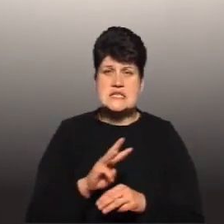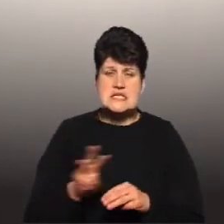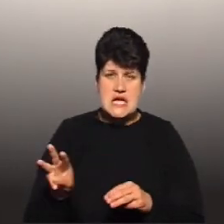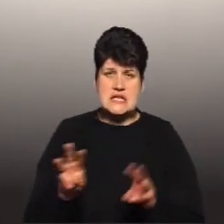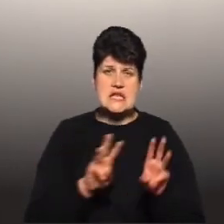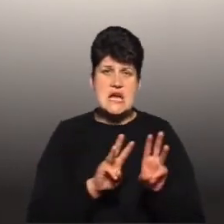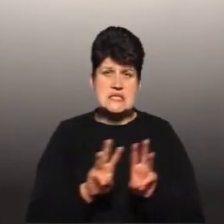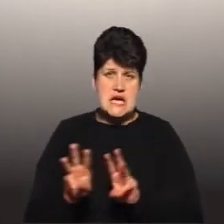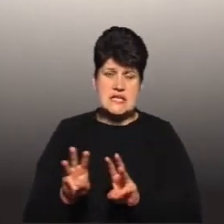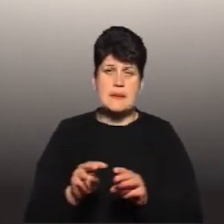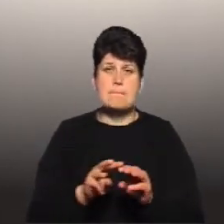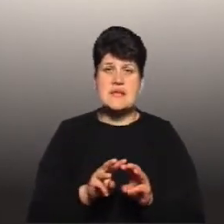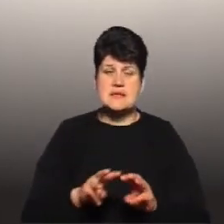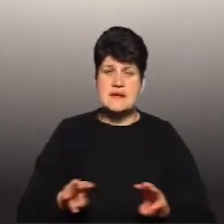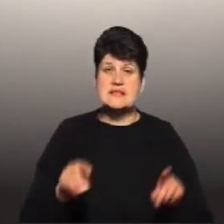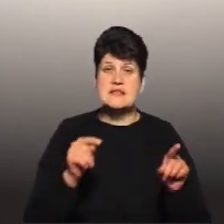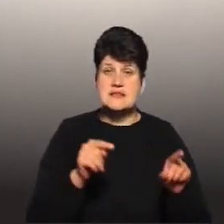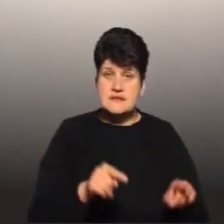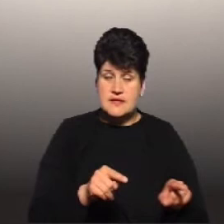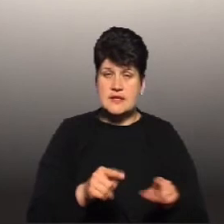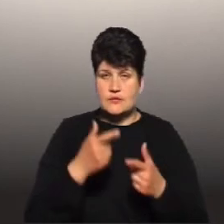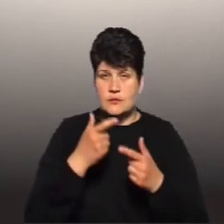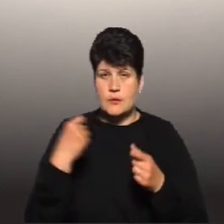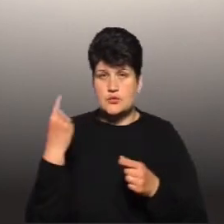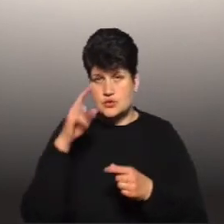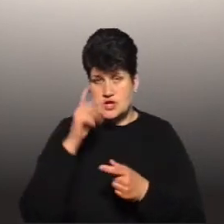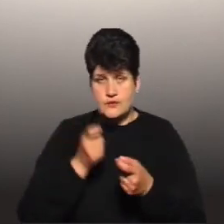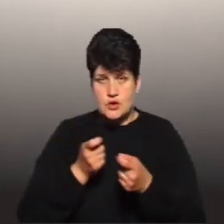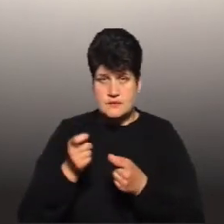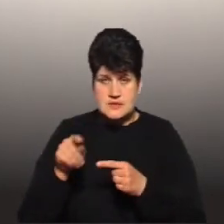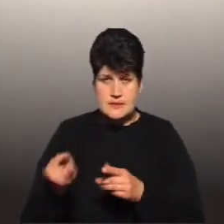обласну адміністрацію. Ми зразу ж